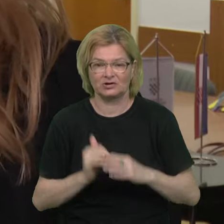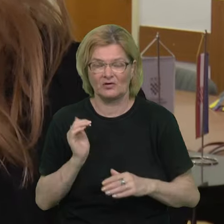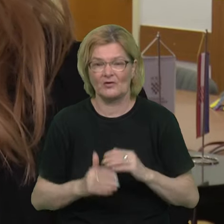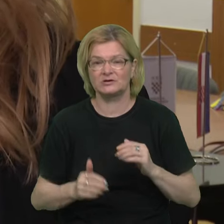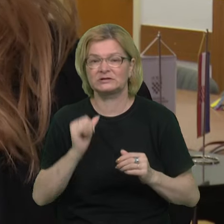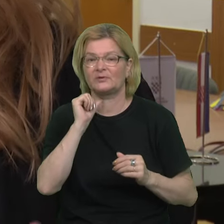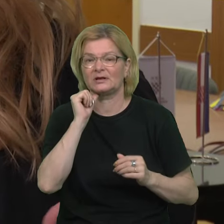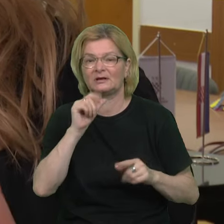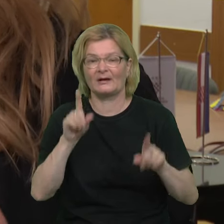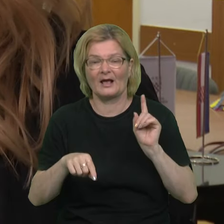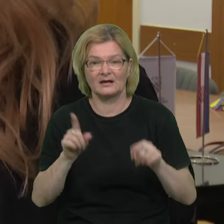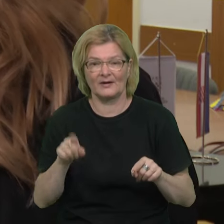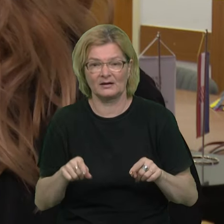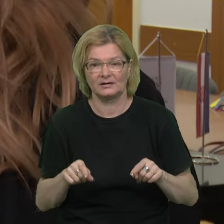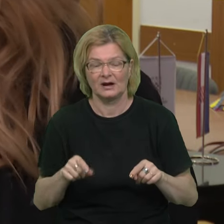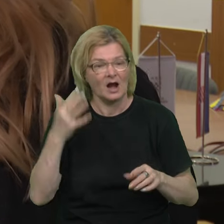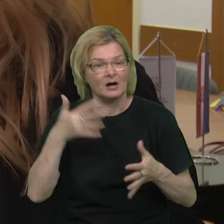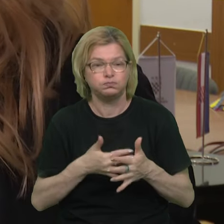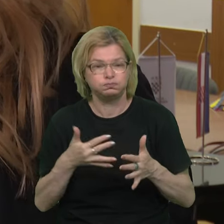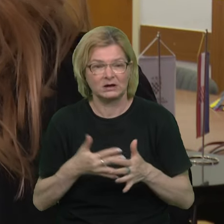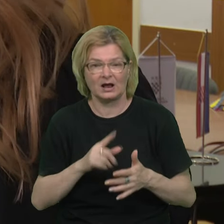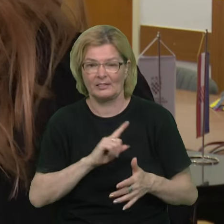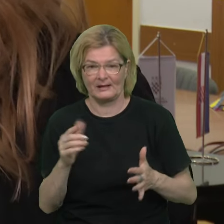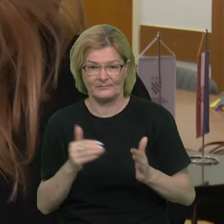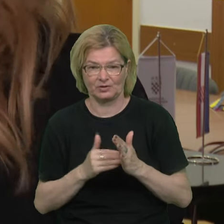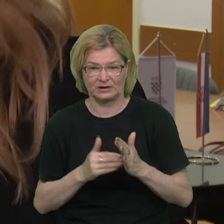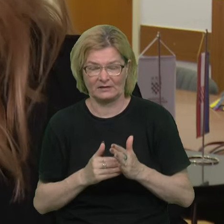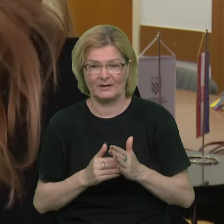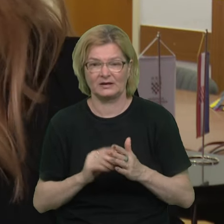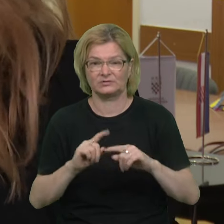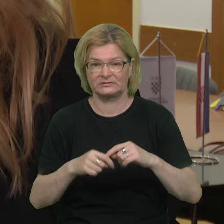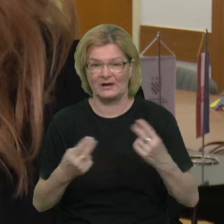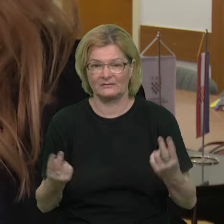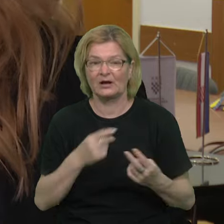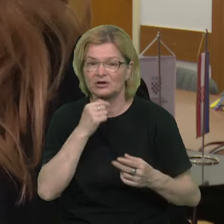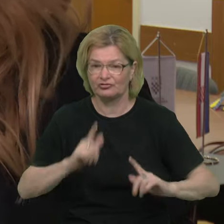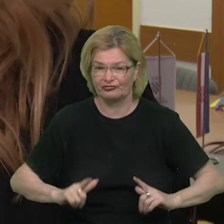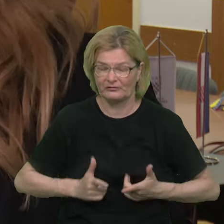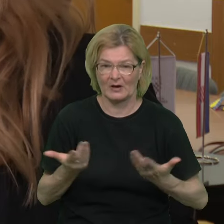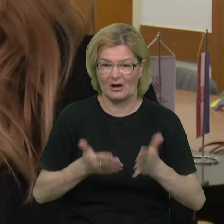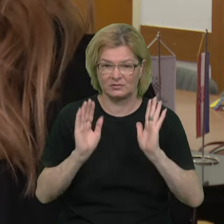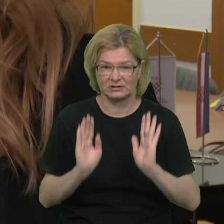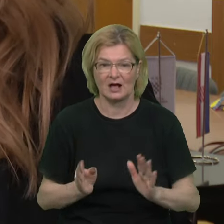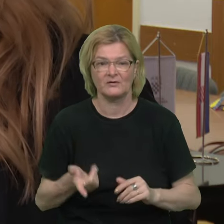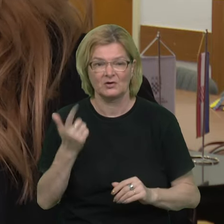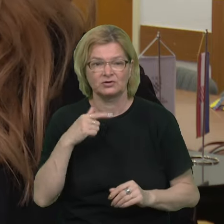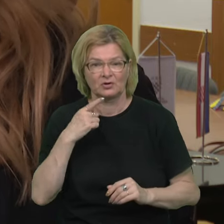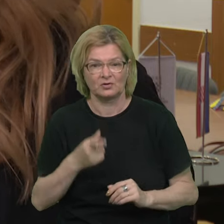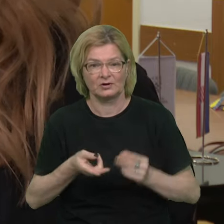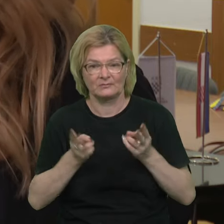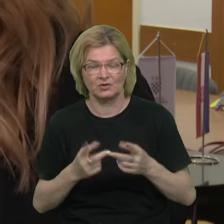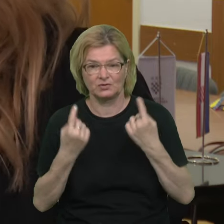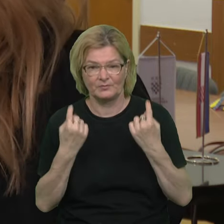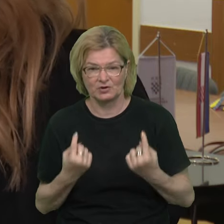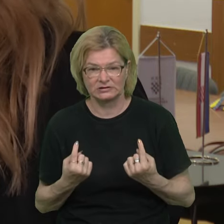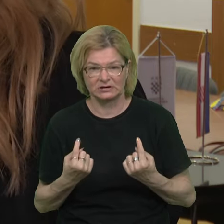i nezadovoljstvo i nekakva briga nepotrebna o stvarima, ali ako ih živimo kao takve, onda